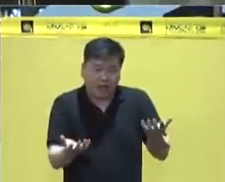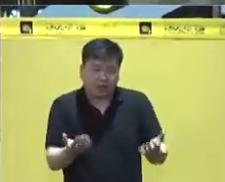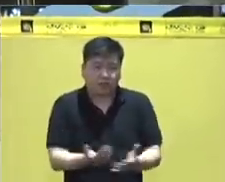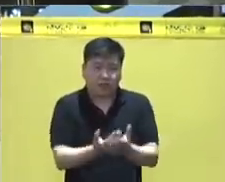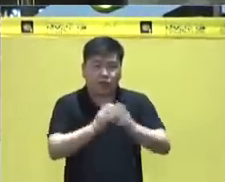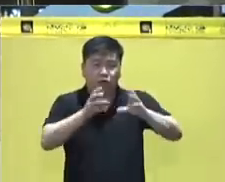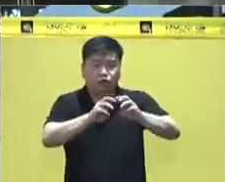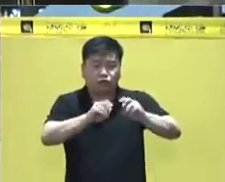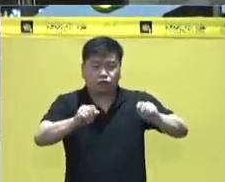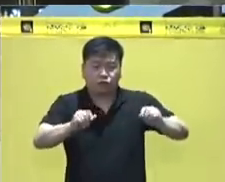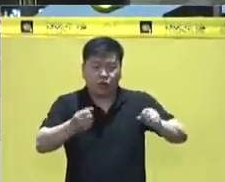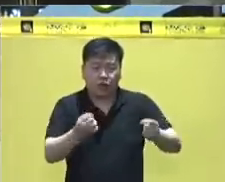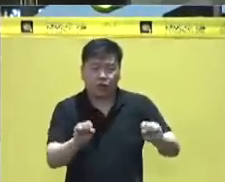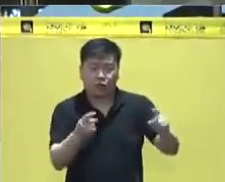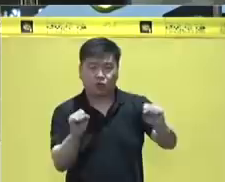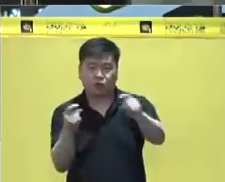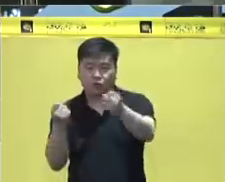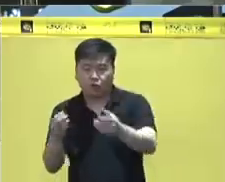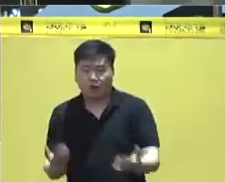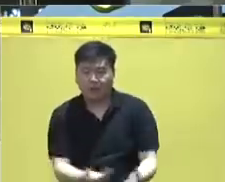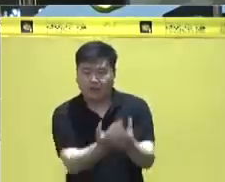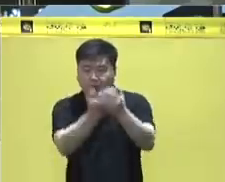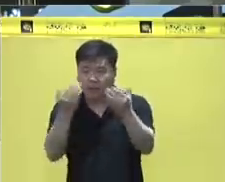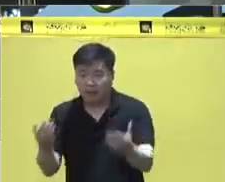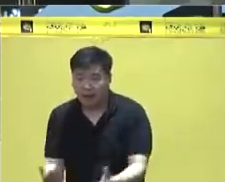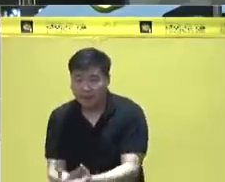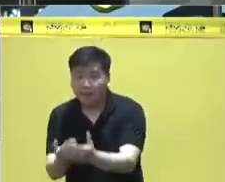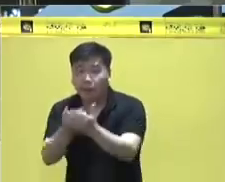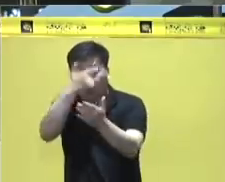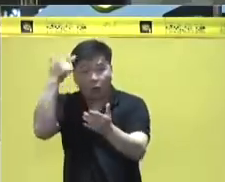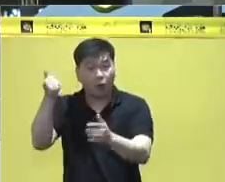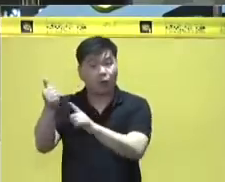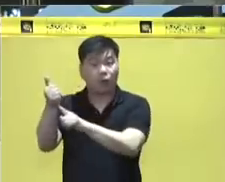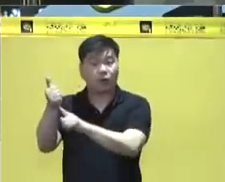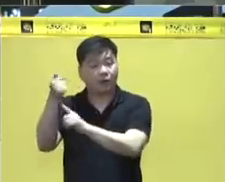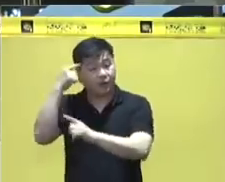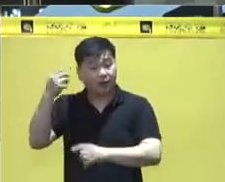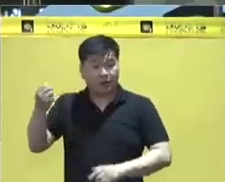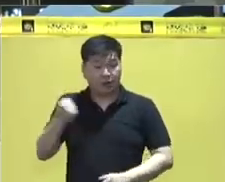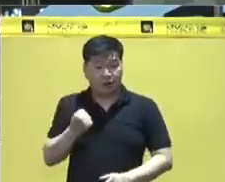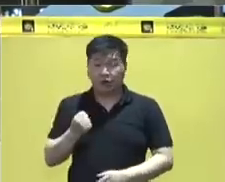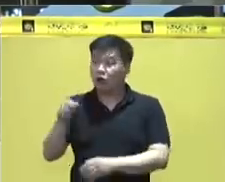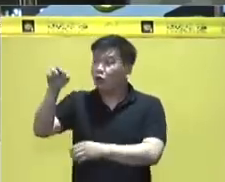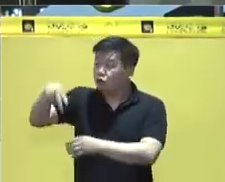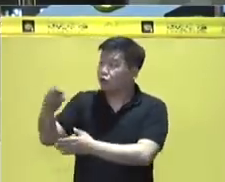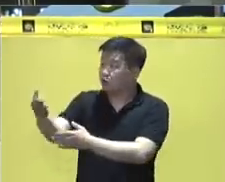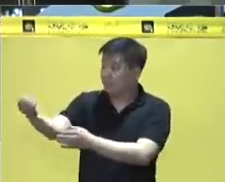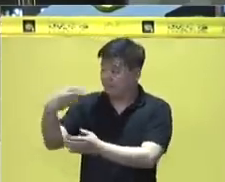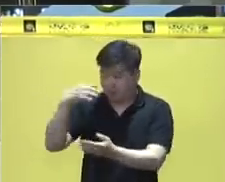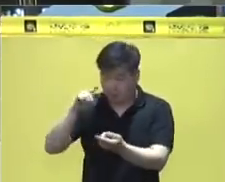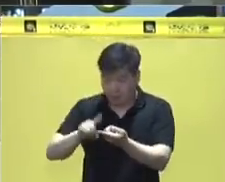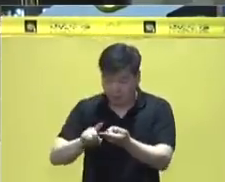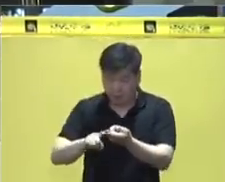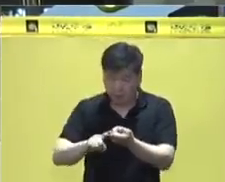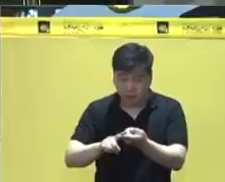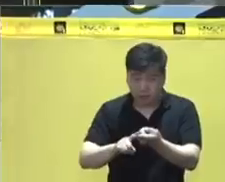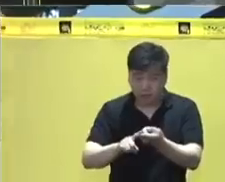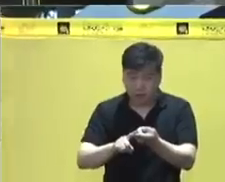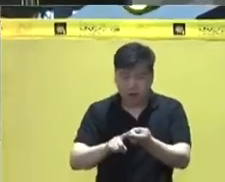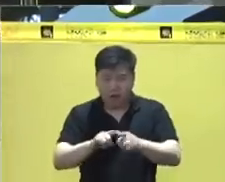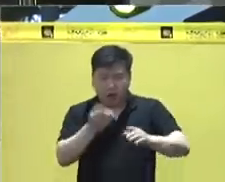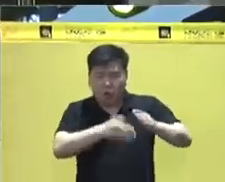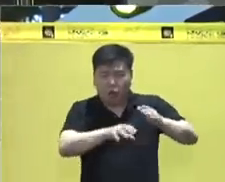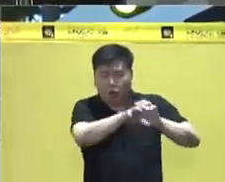국토로 따지면 골고루 발전하게 만들겠다는 게 노무현 대통령의 철학이셨고, 아까 이 시장님 말씀하셨지만 이제 공공기관들이